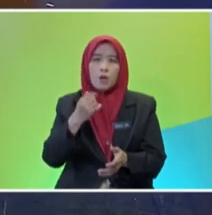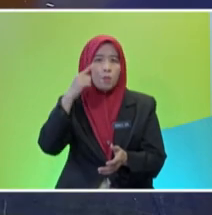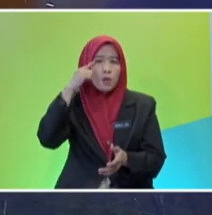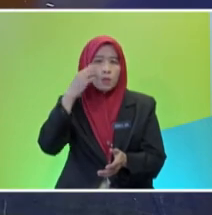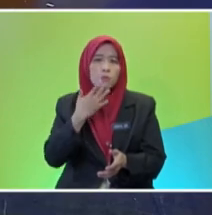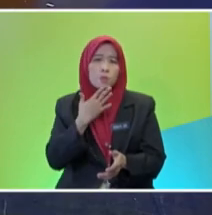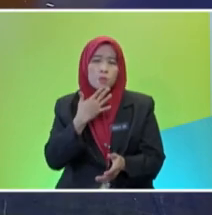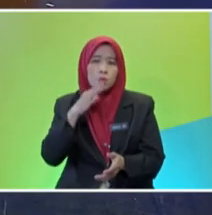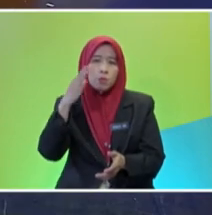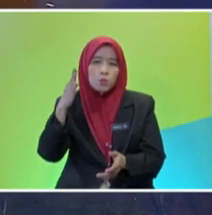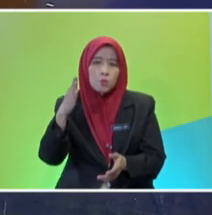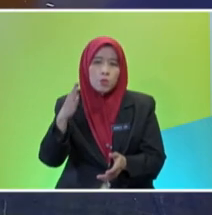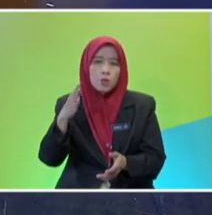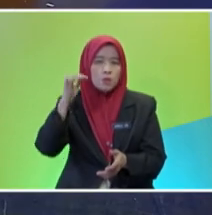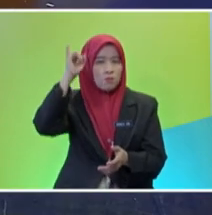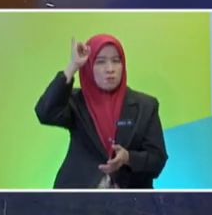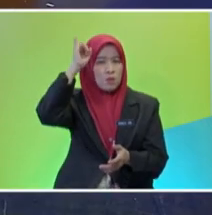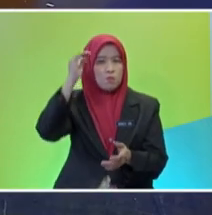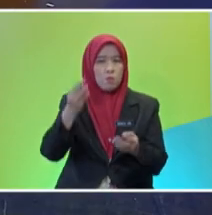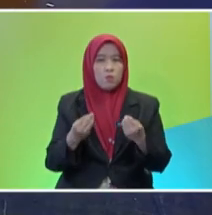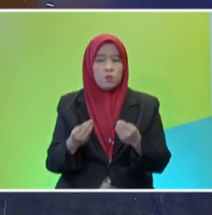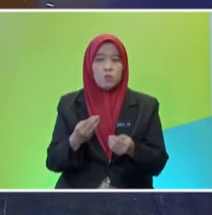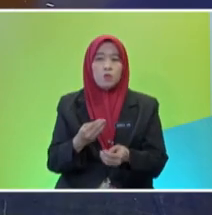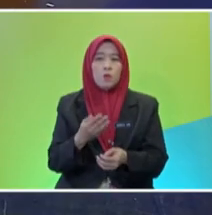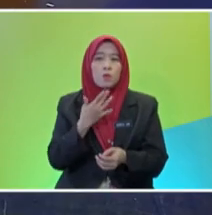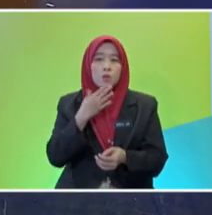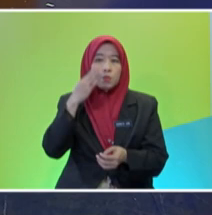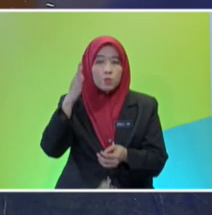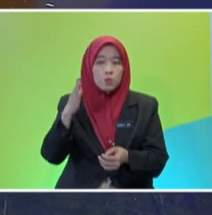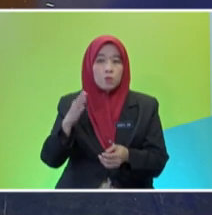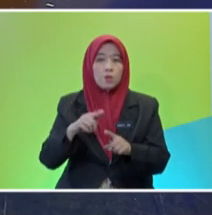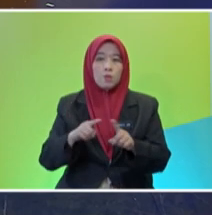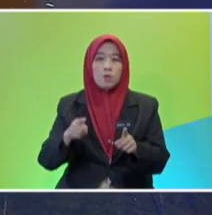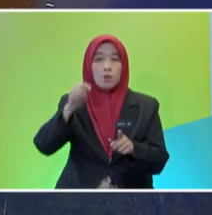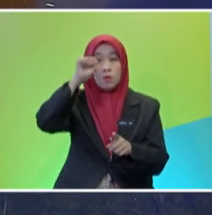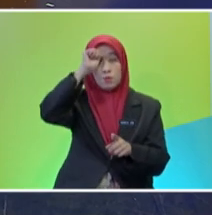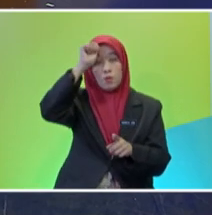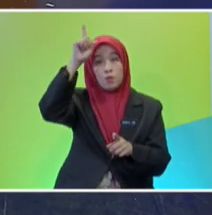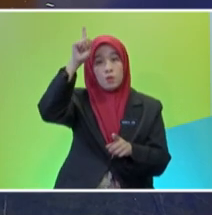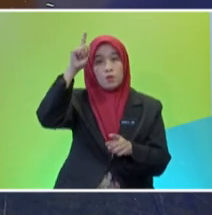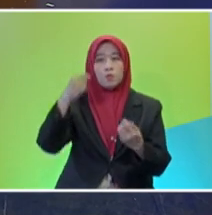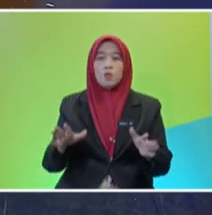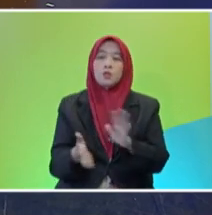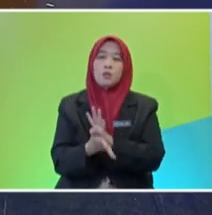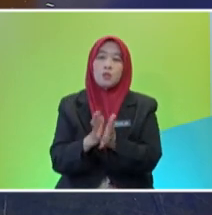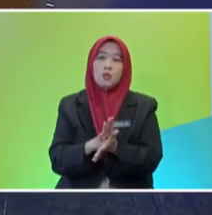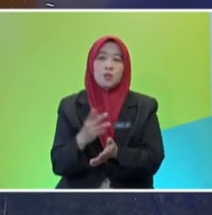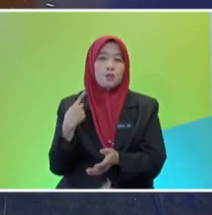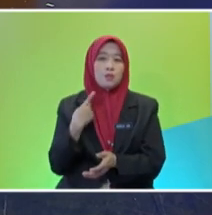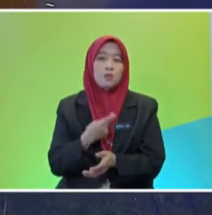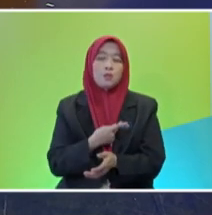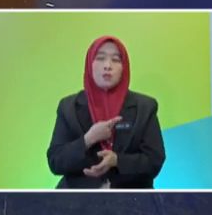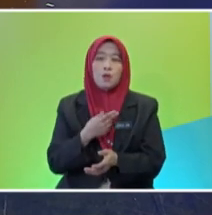hitam? Ifan nak mata biru juga. Yalah, Allah dah jadikan kita begitu. Kita kena reda dan qadar Allah. Kita kena